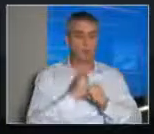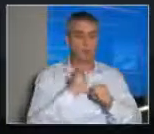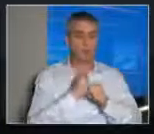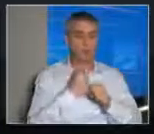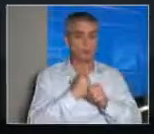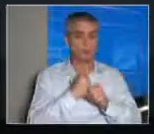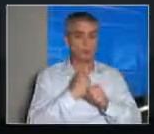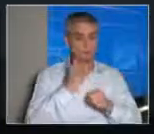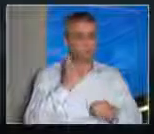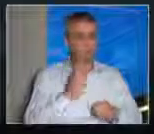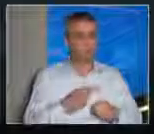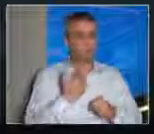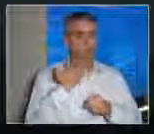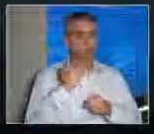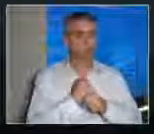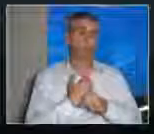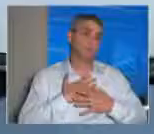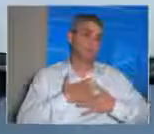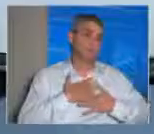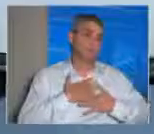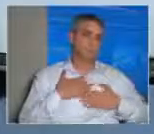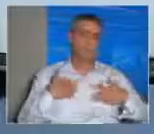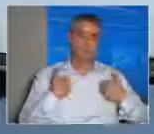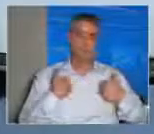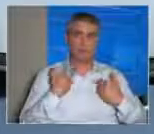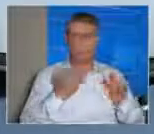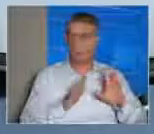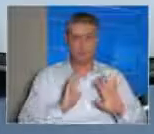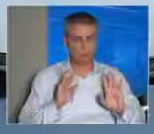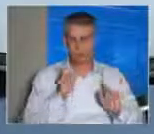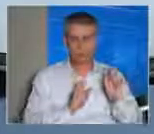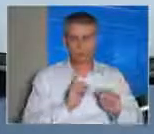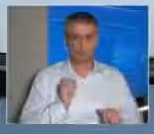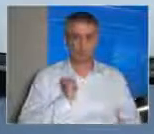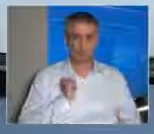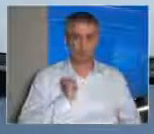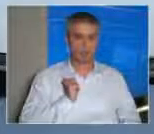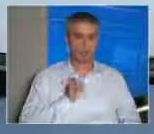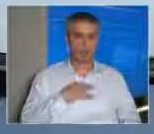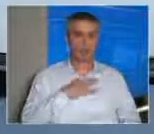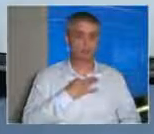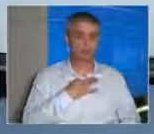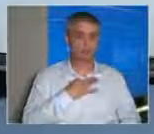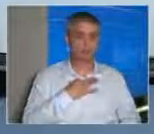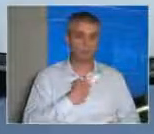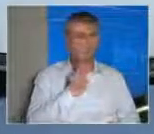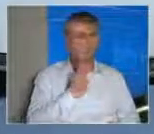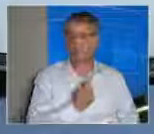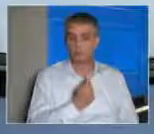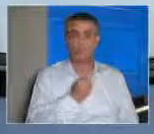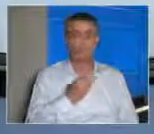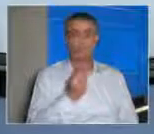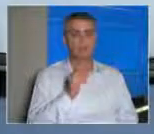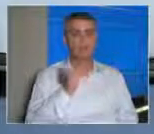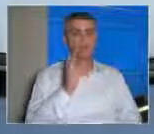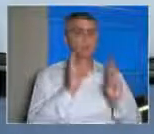פעולות שהצריכו לשמחתי הגדולה הרוגים, לא אזרחים ולא חיילים שלנו. זאת אומרת, והדברים